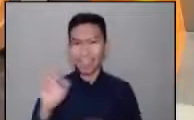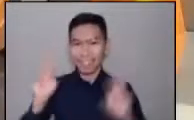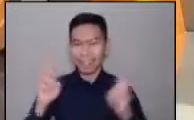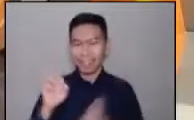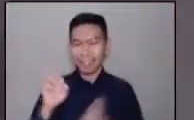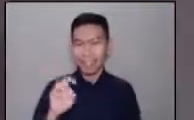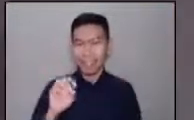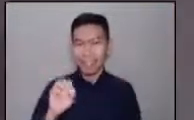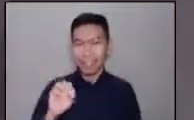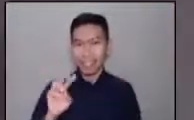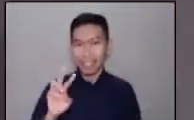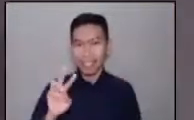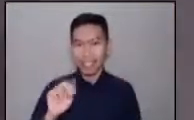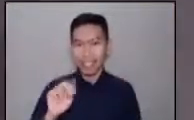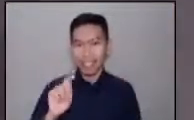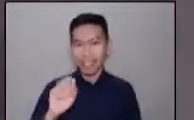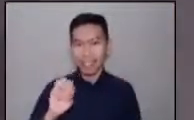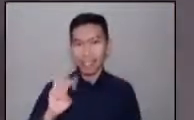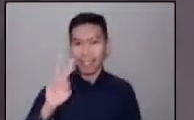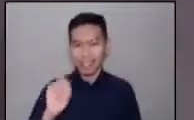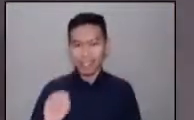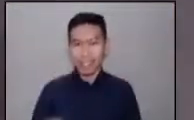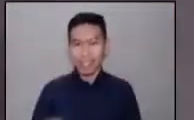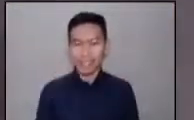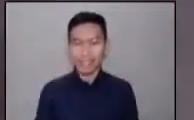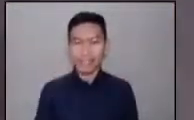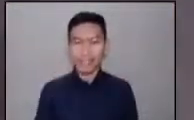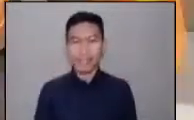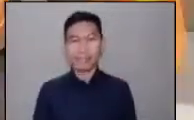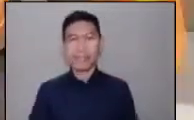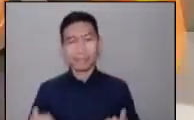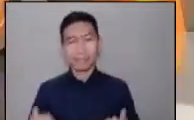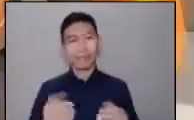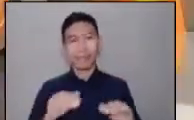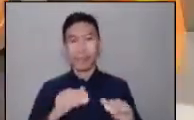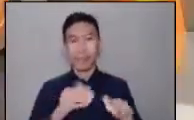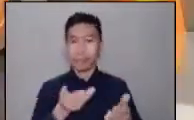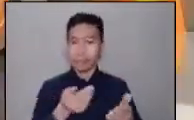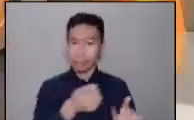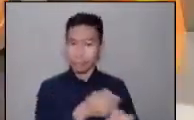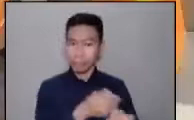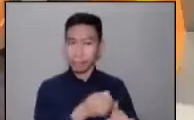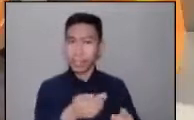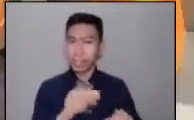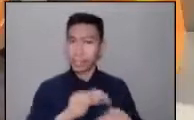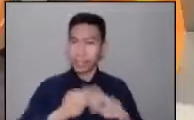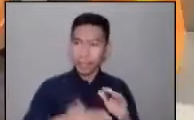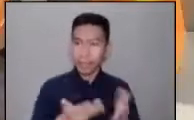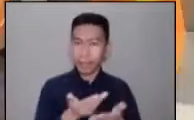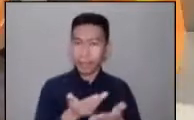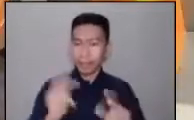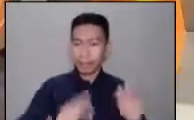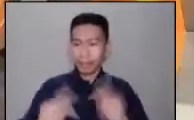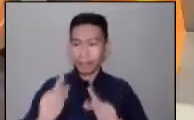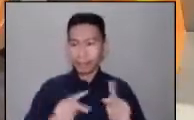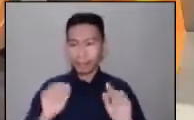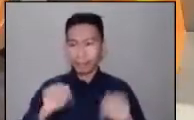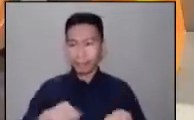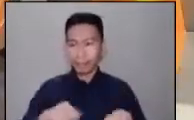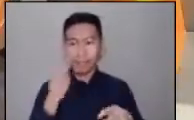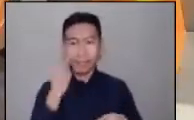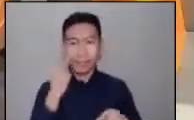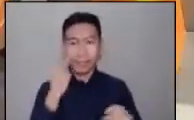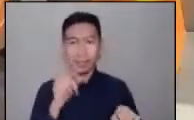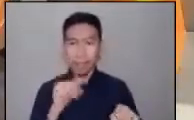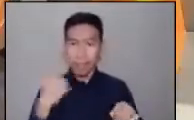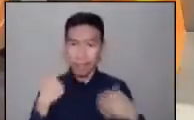po. Cover lang po siya. Charleen, imbitahan mo na may mga ka-RSP natin kung saan ka ba nila pwedeng manood if you have any social media accounts. Ano